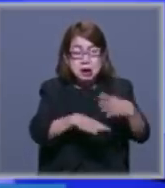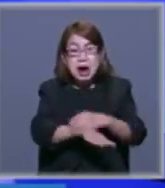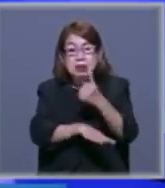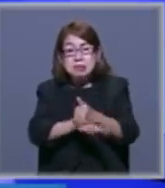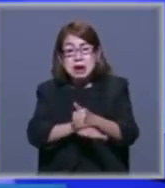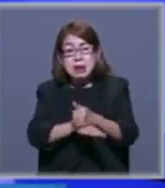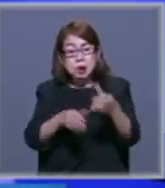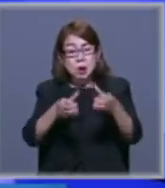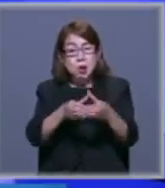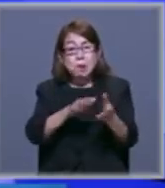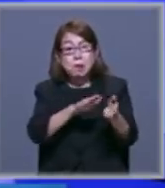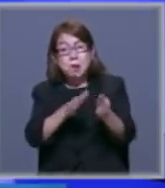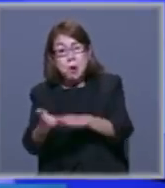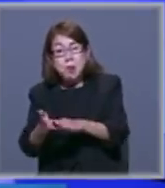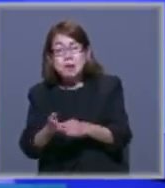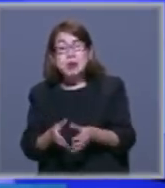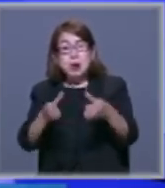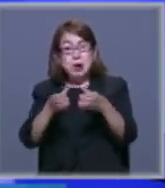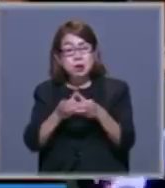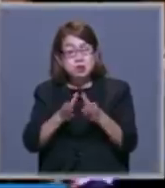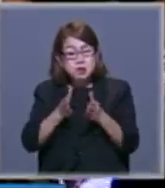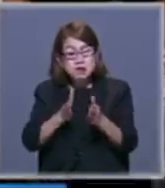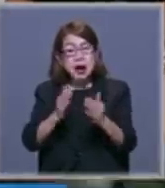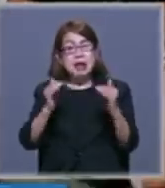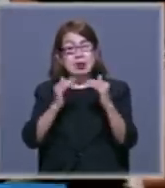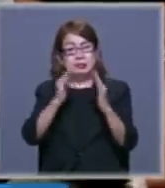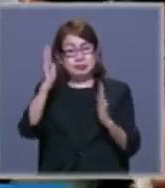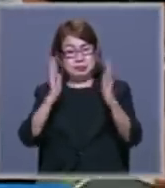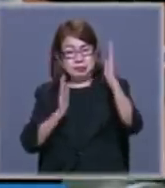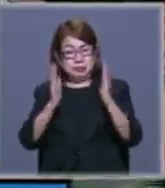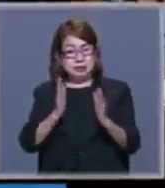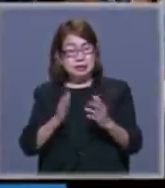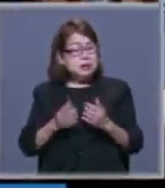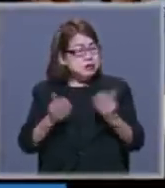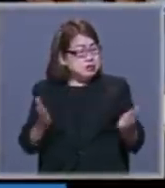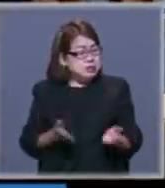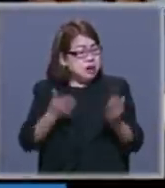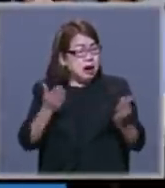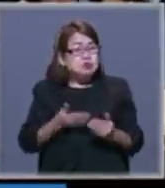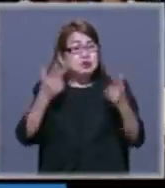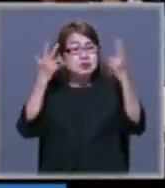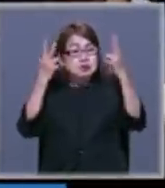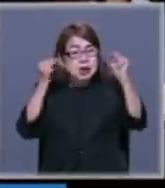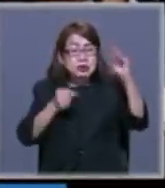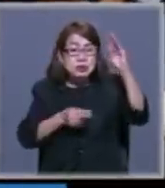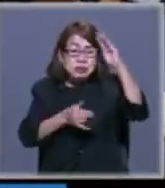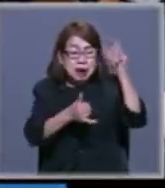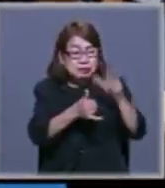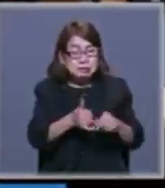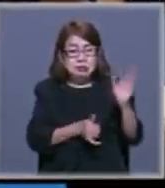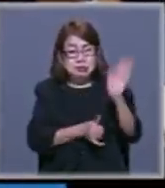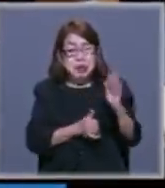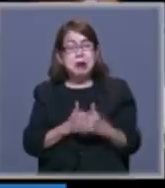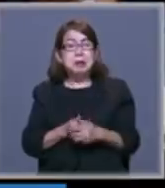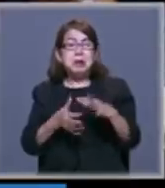ซึ่งประกาศว่าเป็นพรรคฝ่ายประชาธิปไตยประกาศว่าไม่สนับสนุนพลเอกประยุทธ์ให้เป็นนายกเป็นเรื่องใหญ่และเป็นเรื่องซึ่งเกิดท่ามกลางก